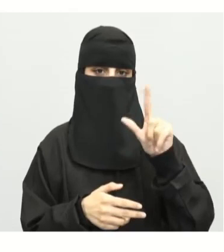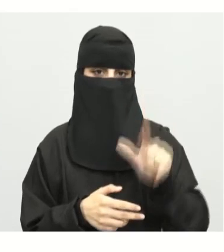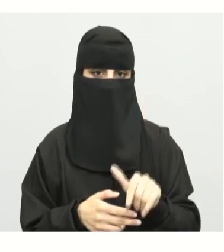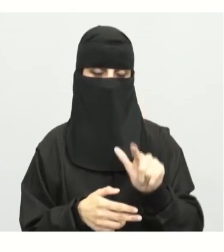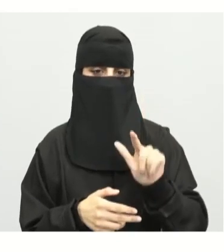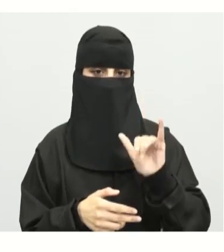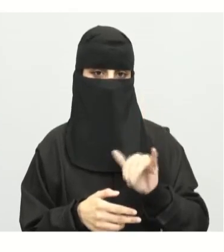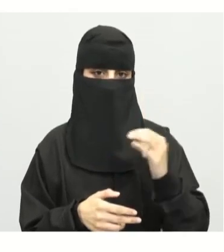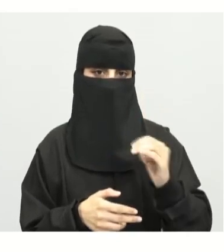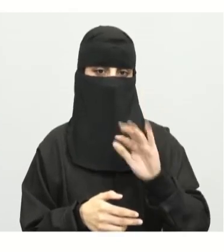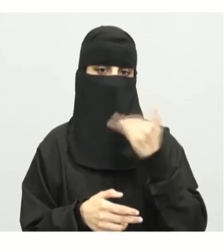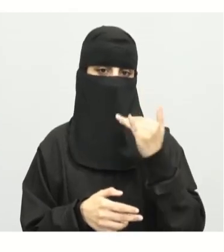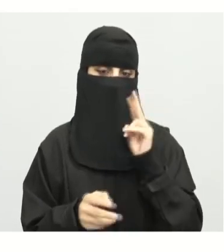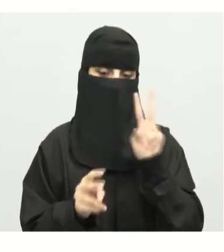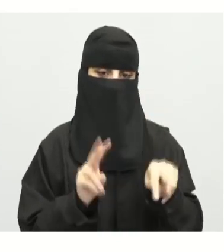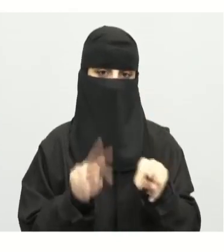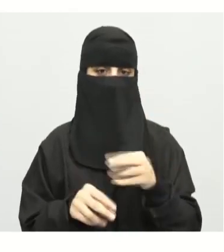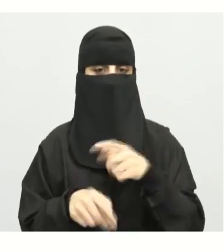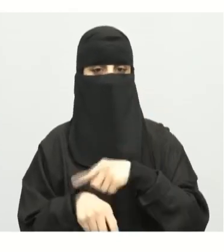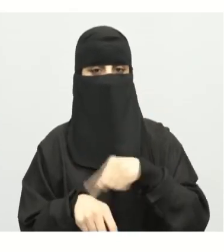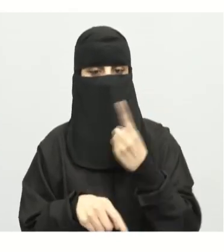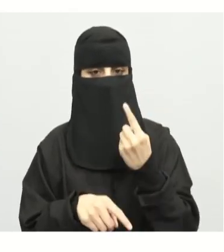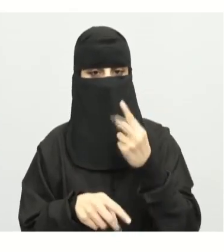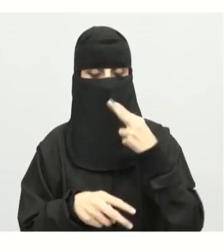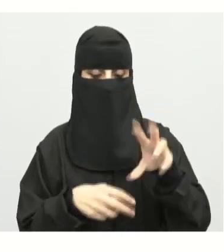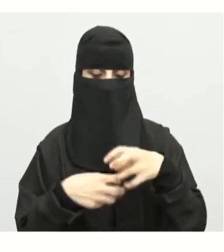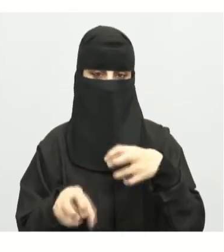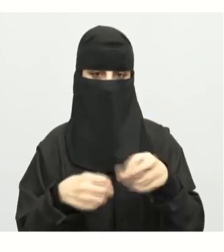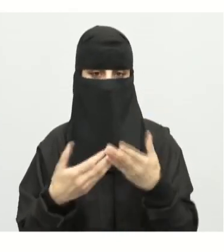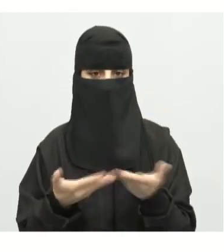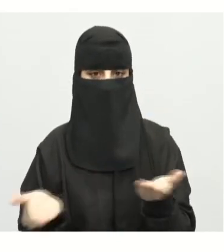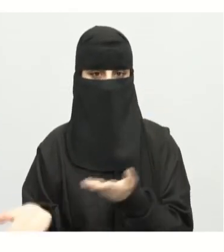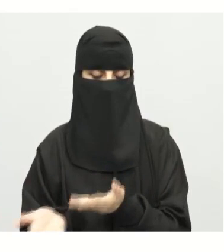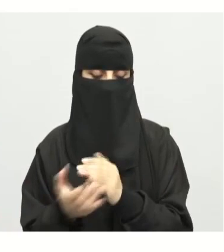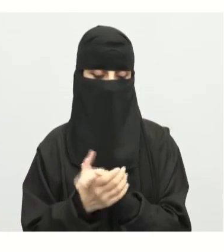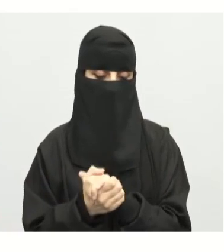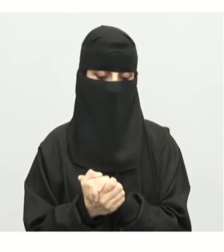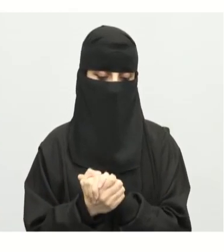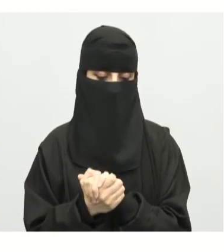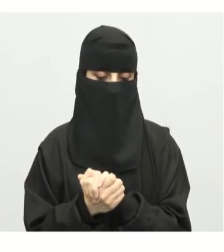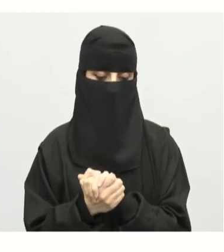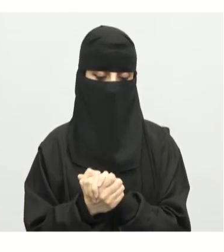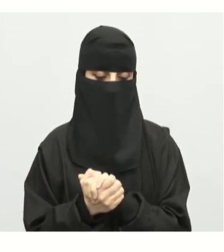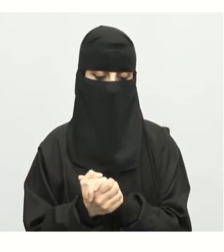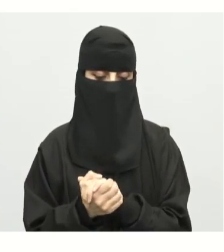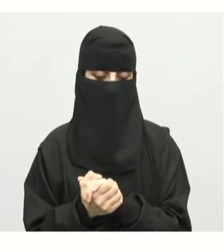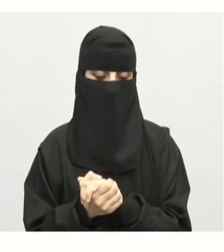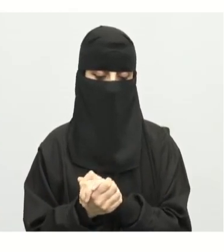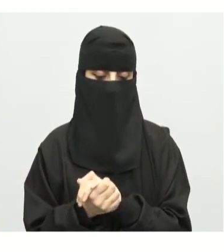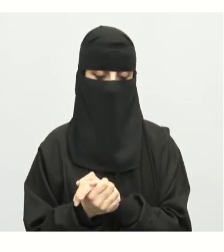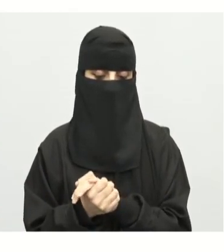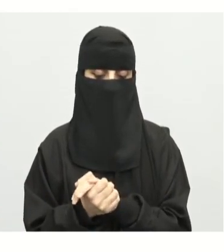البحر الاحمر والتي تقع على الخليج العربي اترك لكم دقيقه للاجابه للتفكير والاجابه على هذا